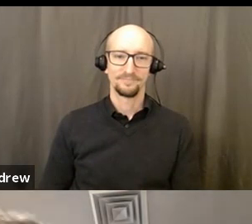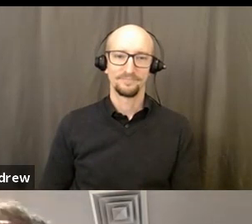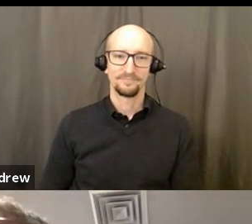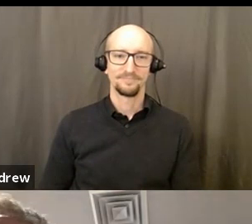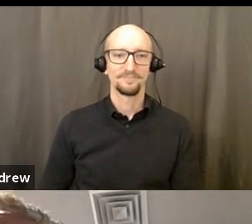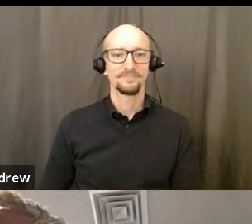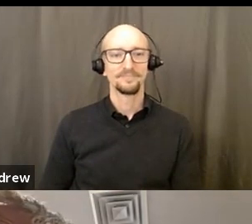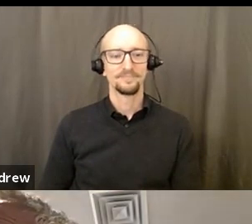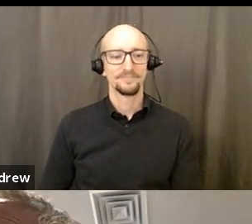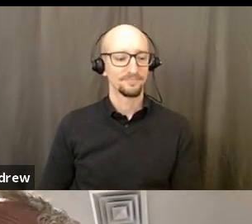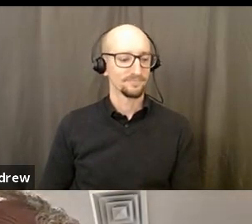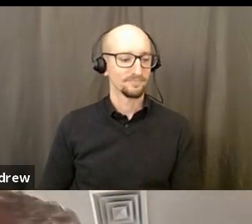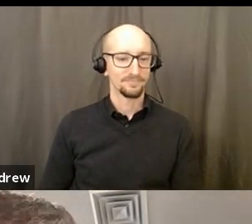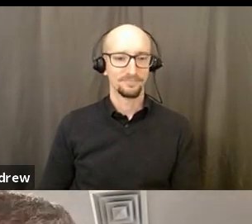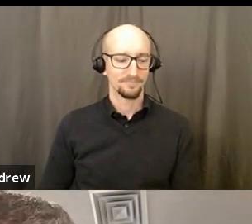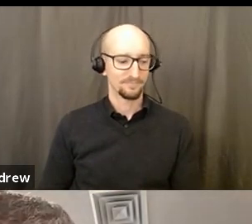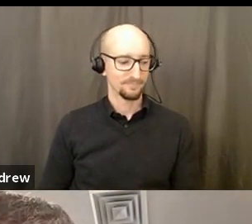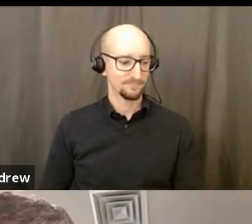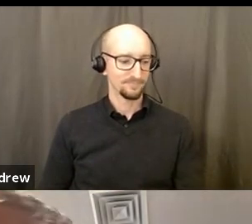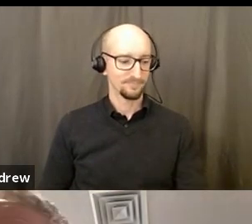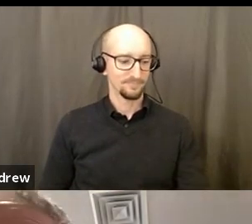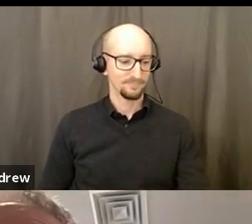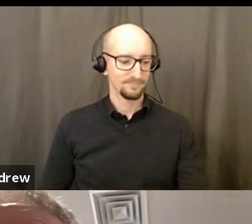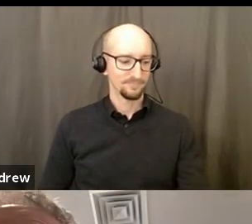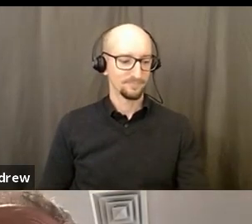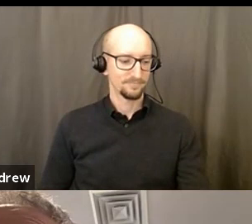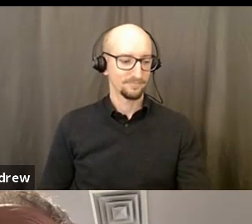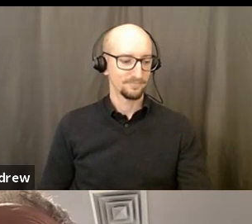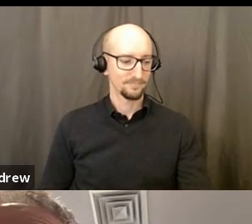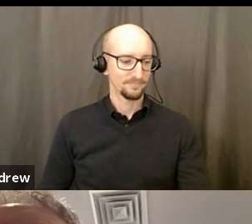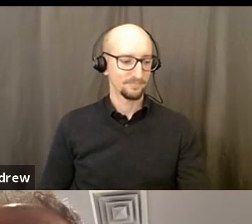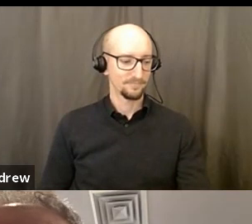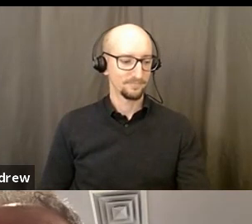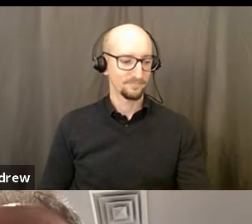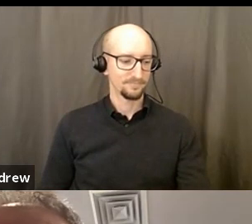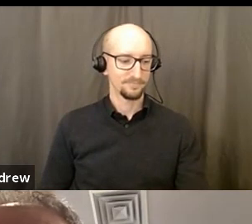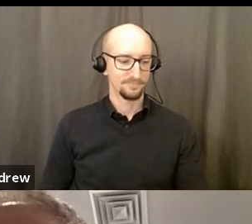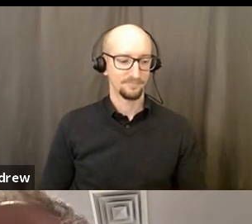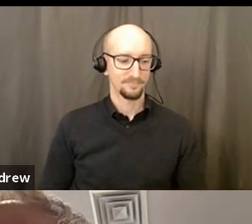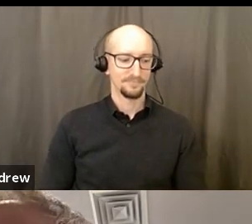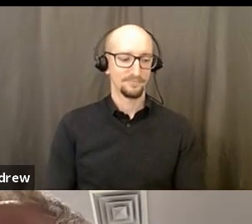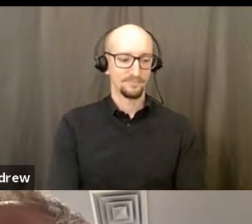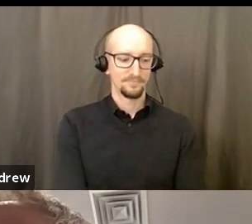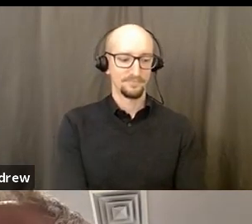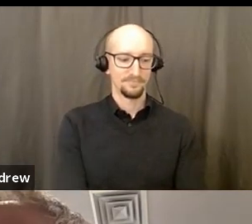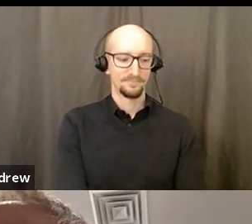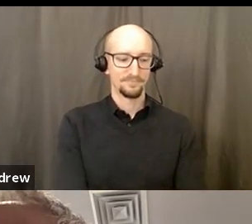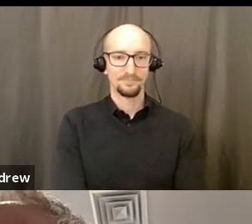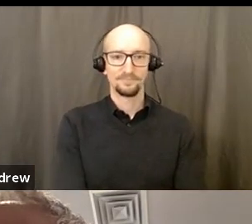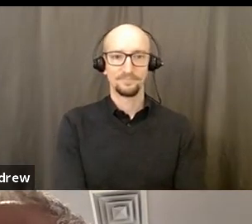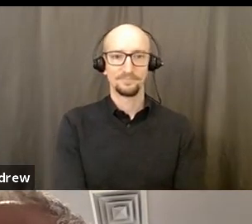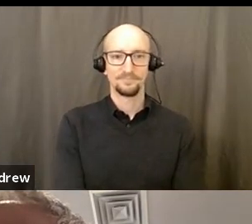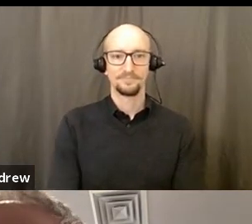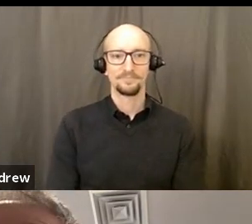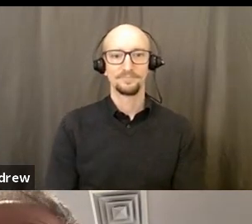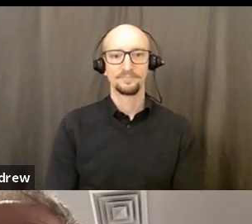me connaître pour moi cadio et pas oublier peser sur globe là qui c'est créole haïtien. Mais c'est que moi va apporter un bon service à